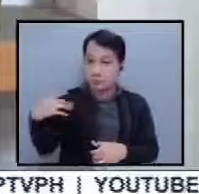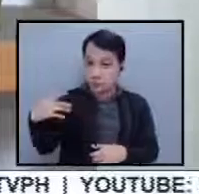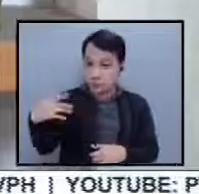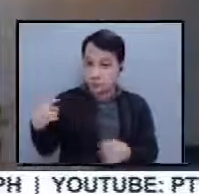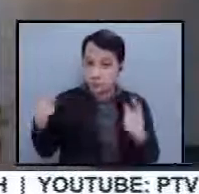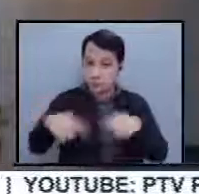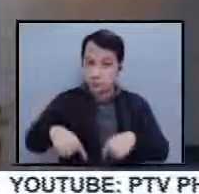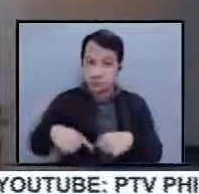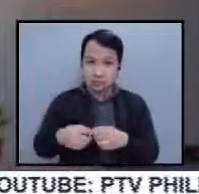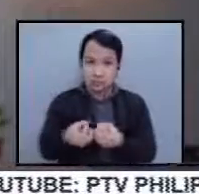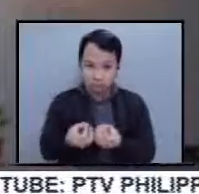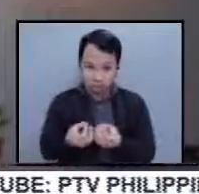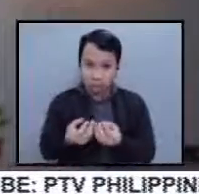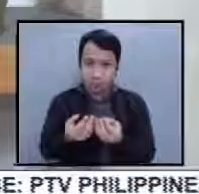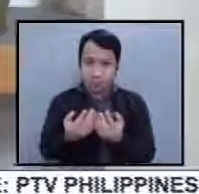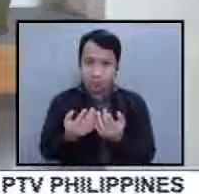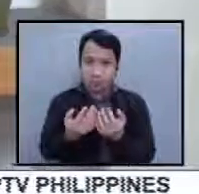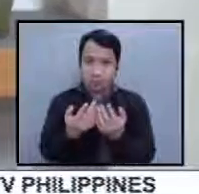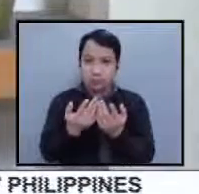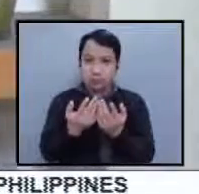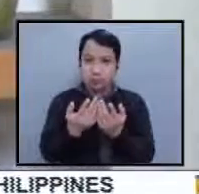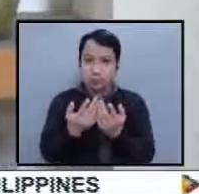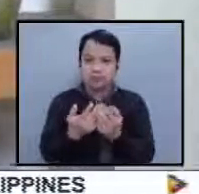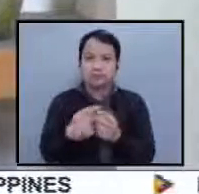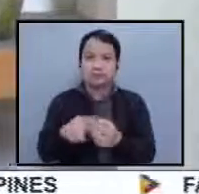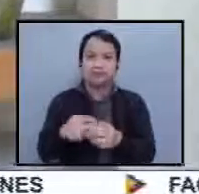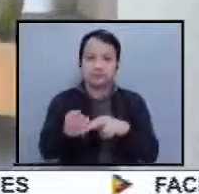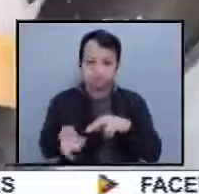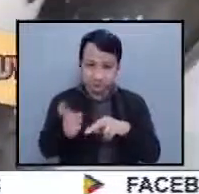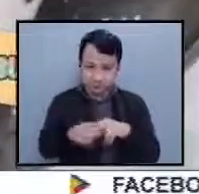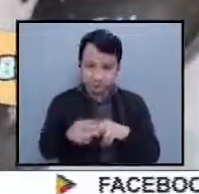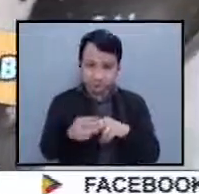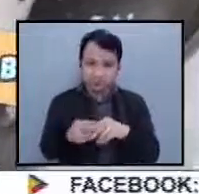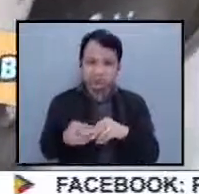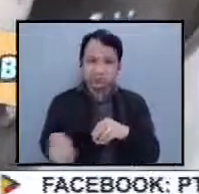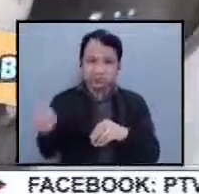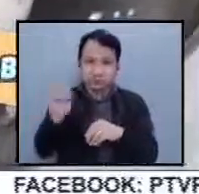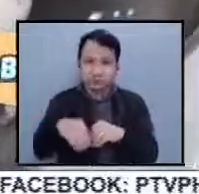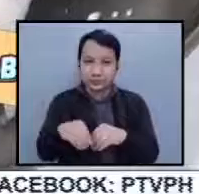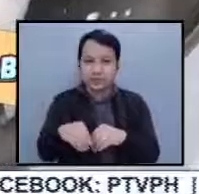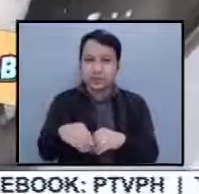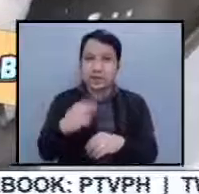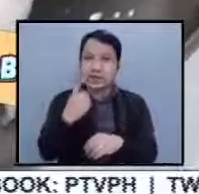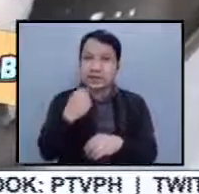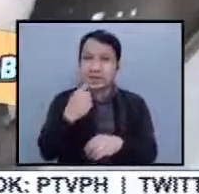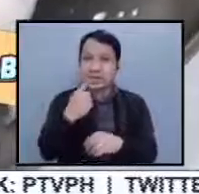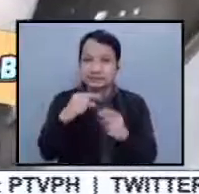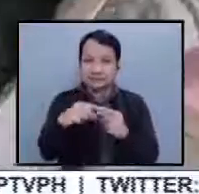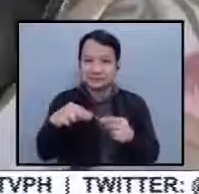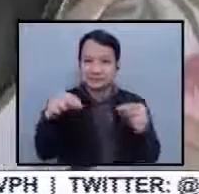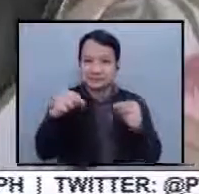mag-simmer ang ating gata, let's add our siling labuyo.